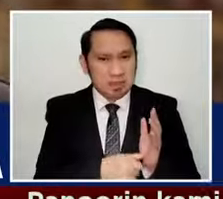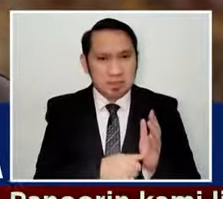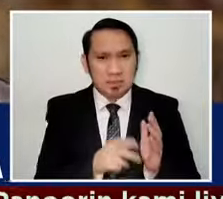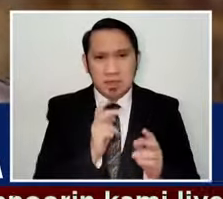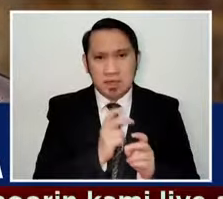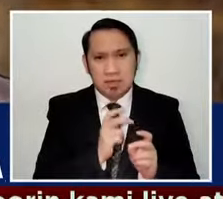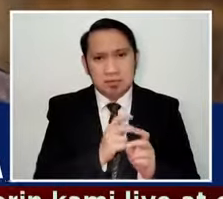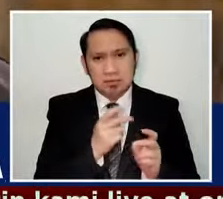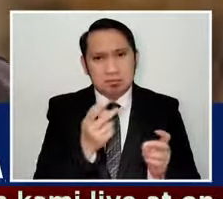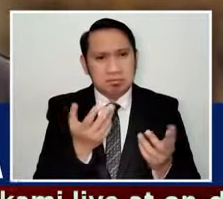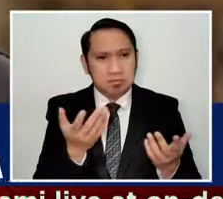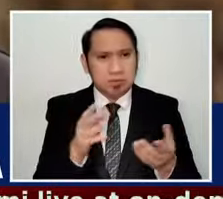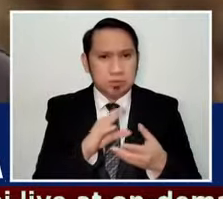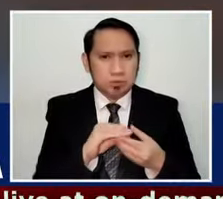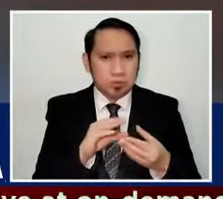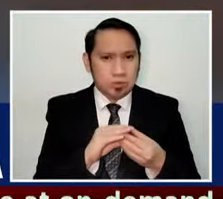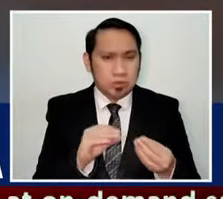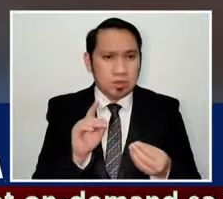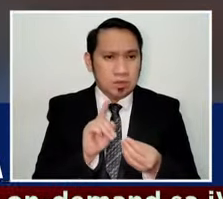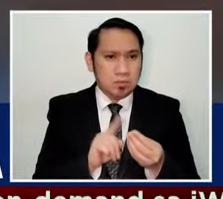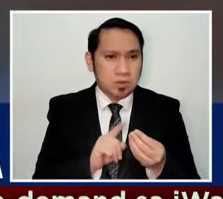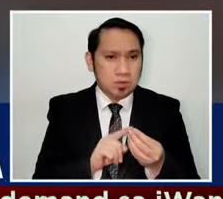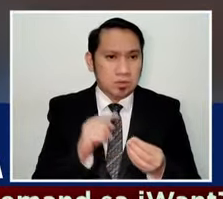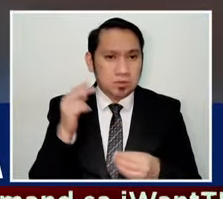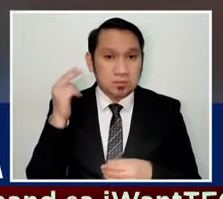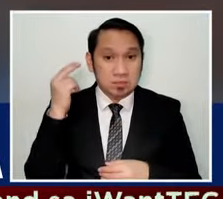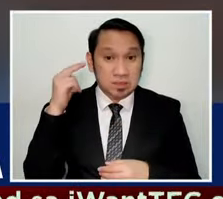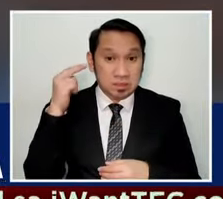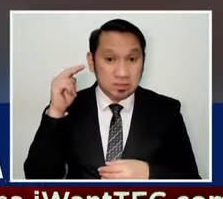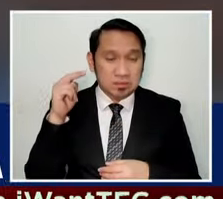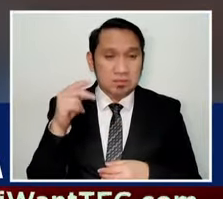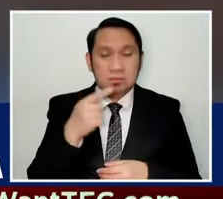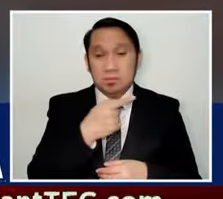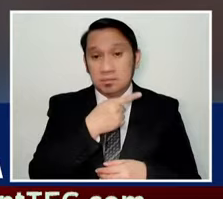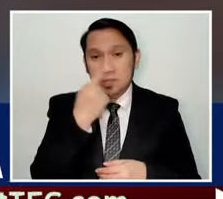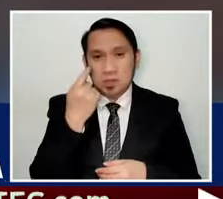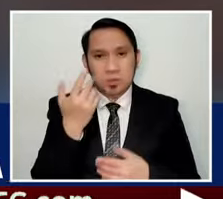ang detalyadong kwento tungkol sa pamangkin. Dahil bihira na